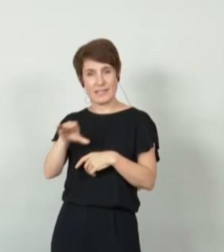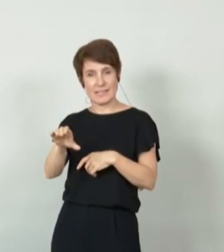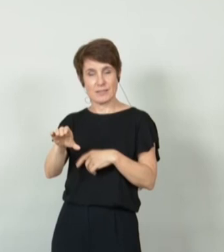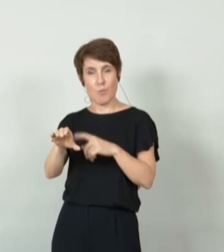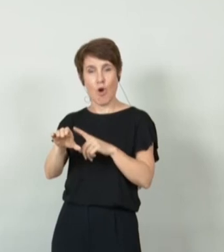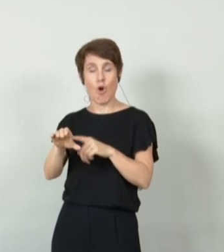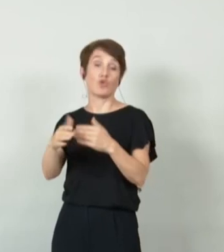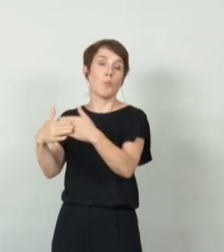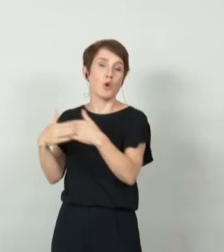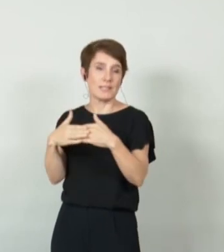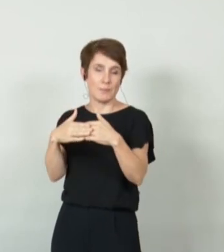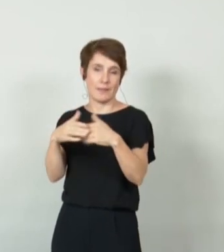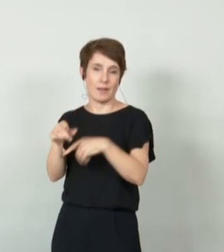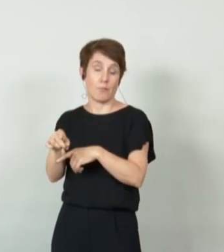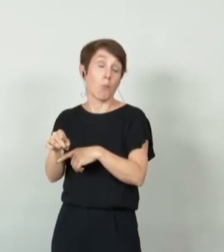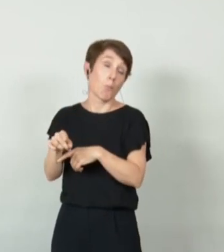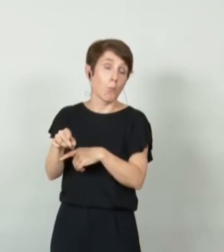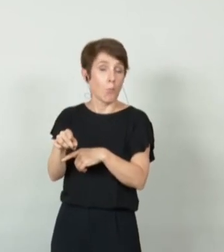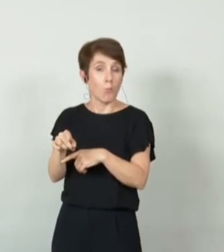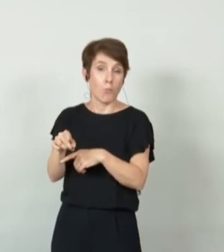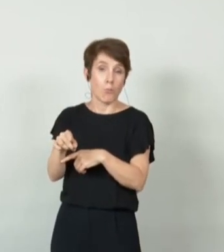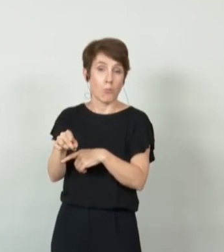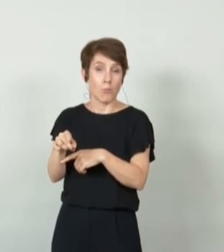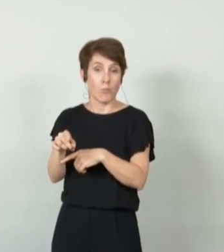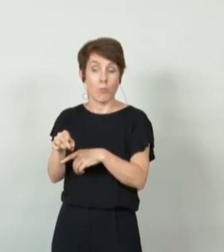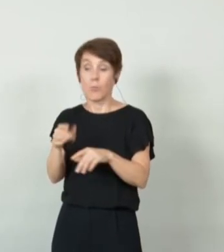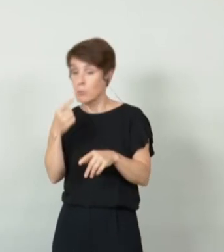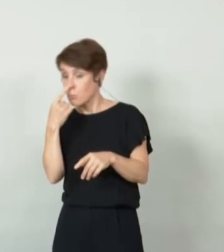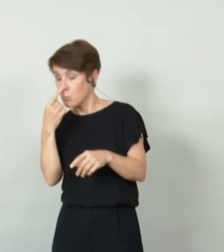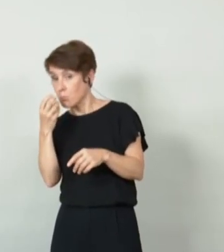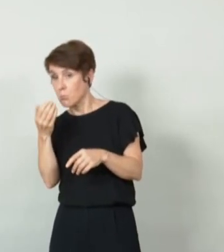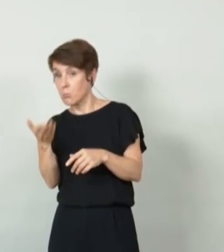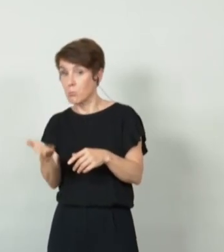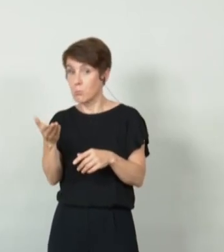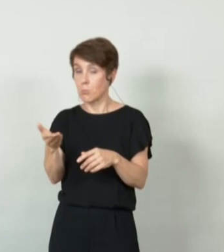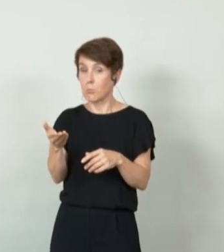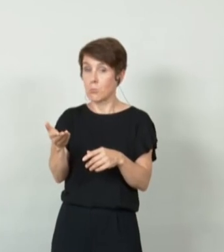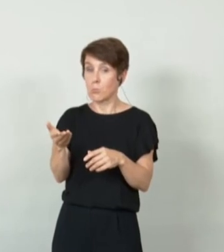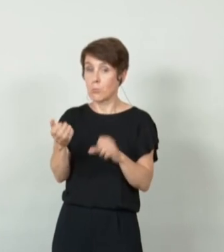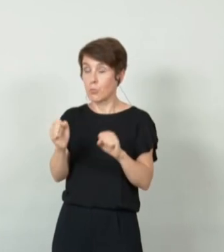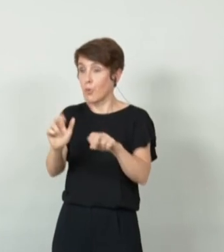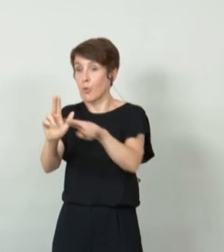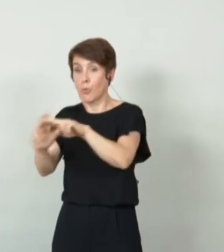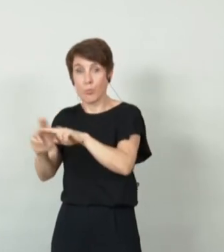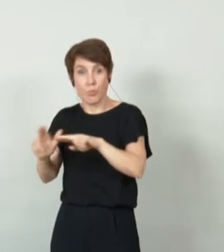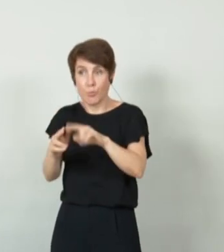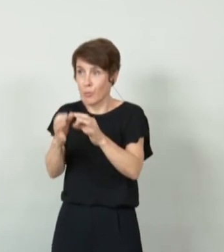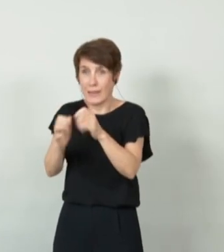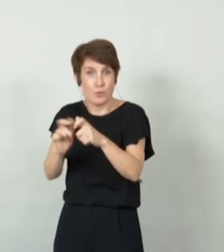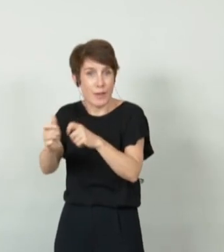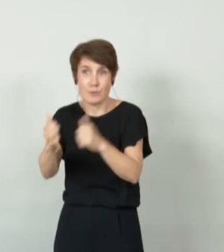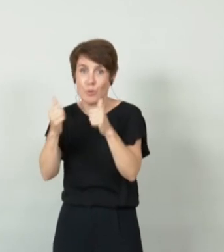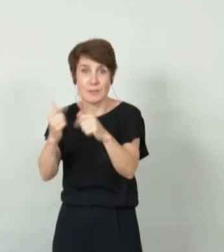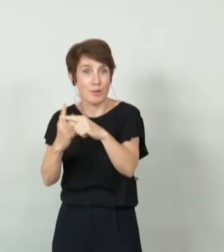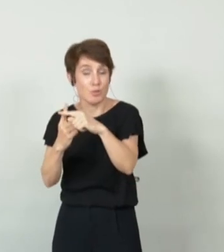dont on pourrait se dit passant au vu de certaines postures penser que les réalisations pour cette catégorie seraient particulièrement riche il n'en est rien